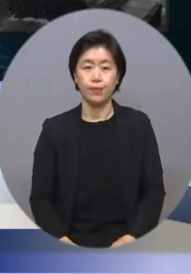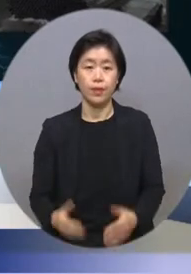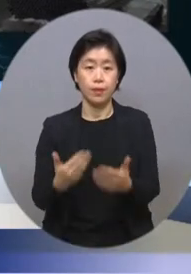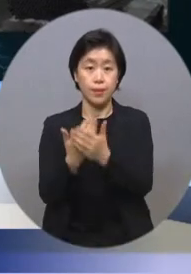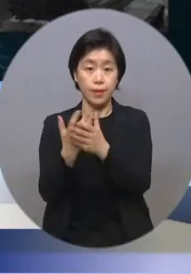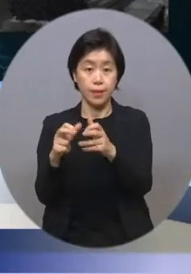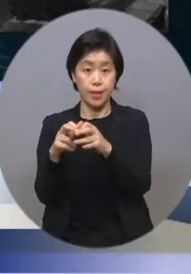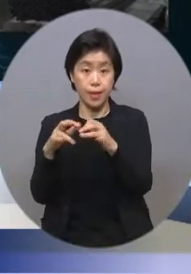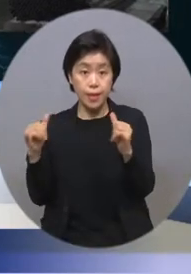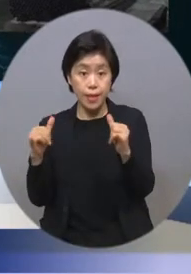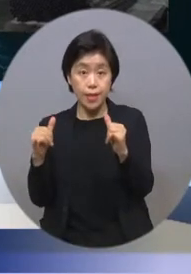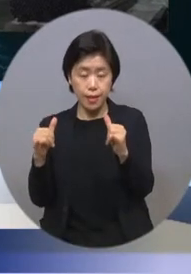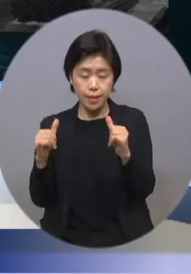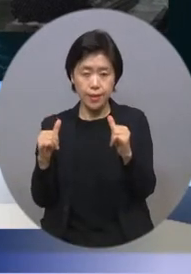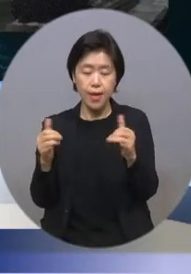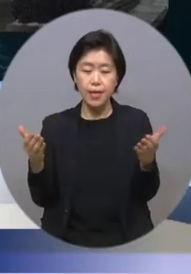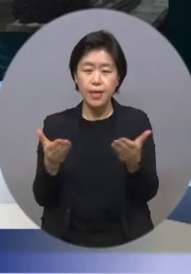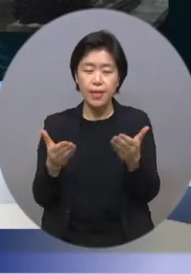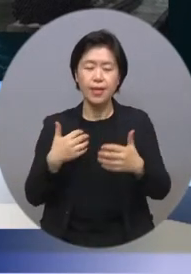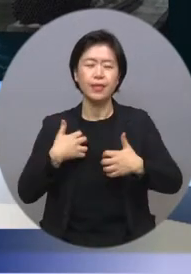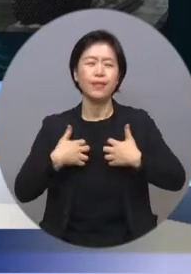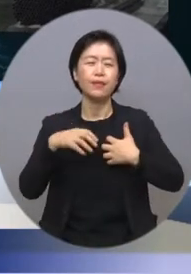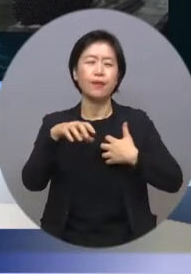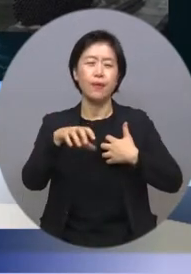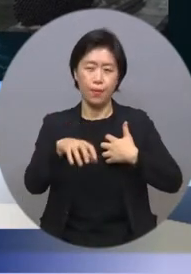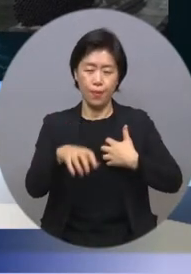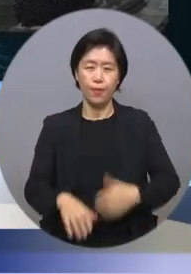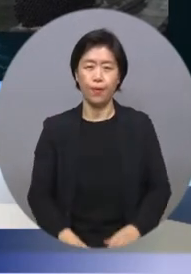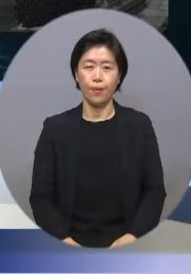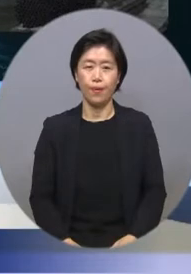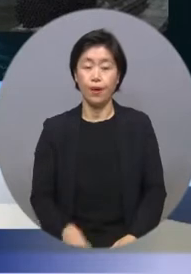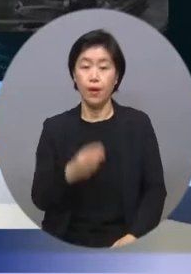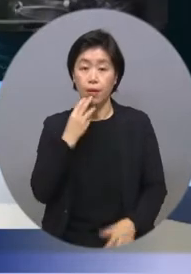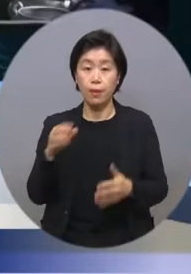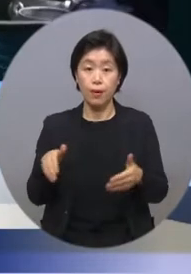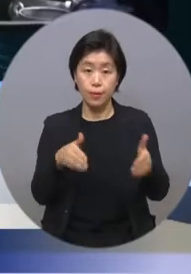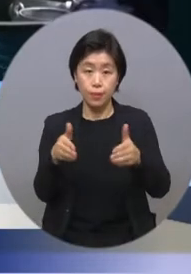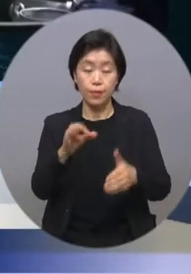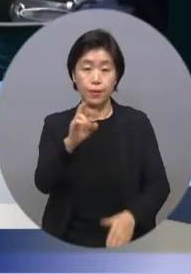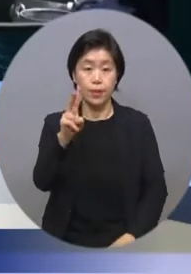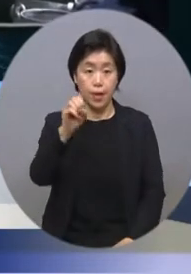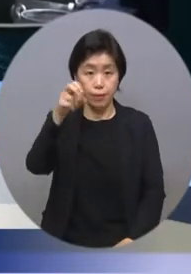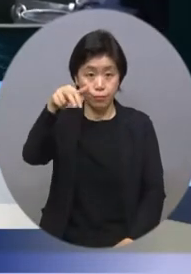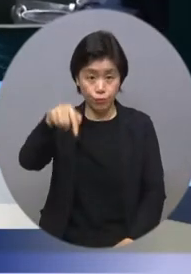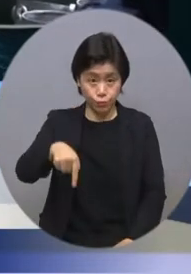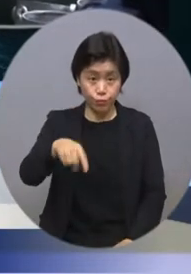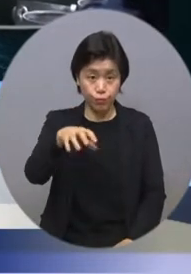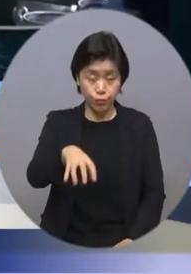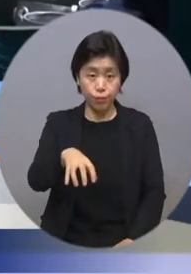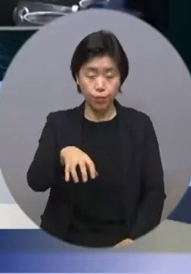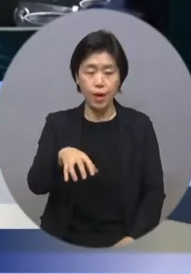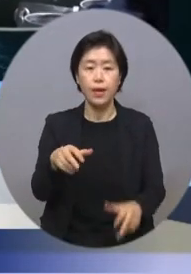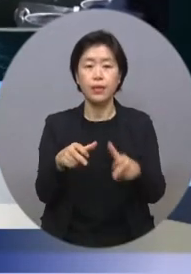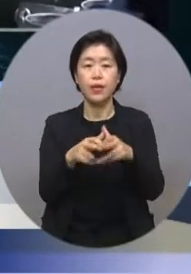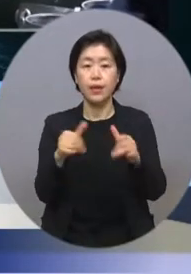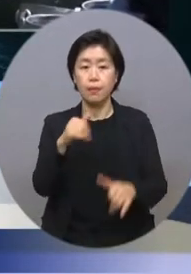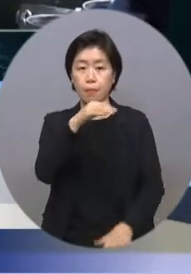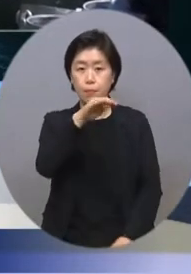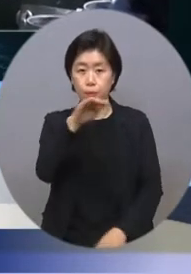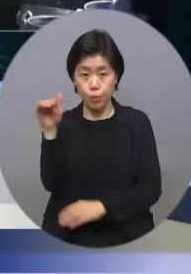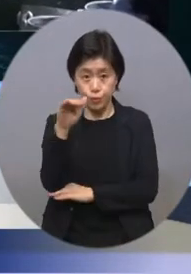발달 장애인들도 즐겁게 일할 수 있는 희망 일터, 경기도 양주시의 한 장애인 표준 사업장에 정운선